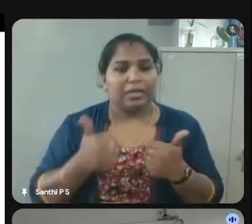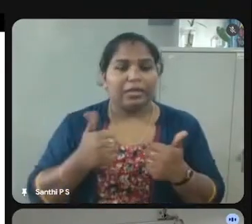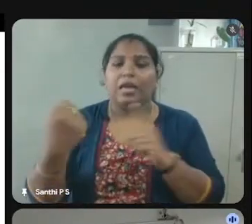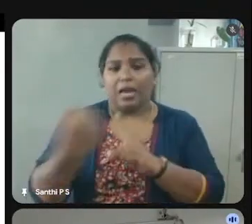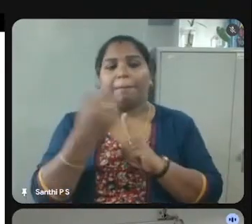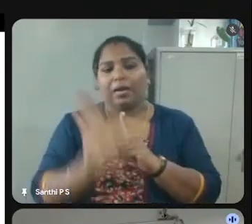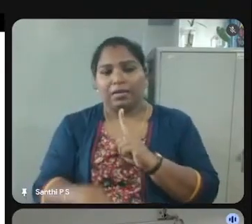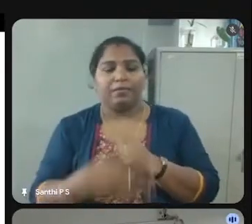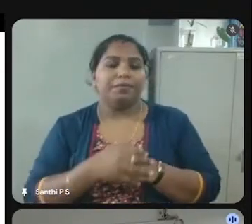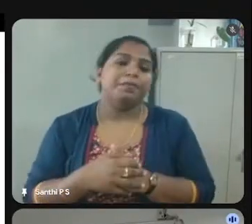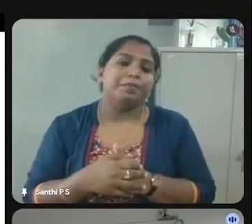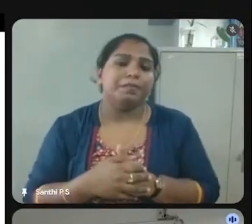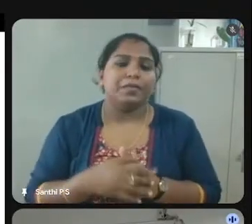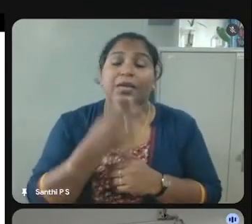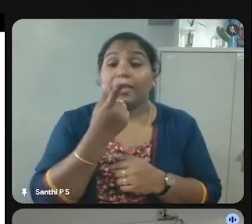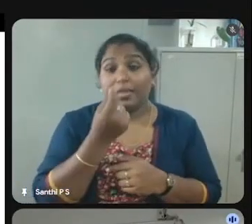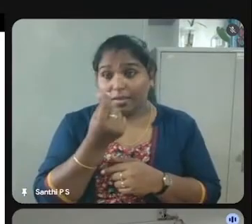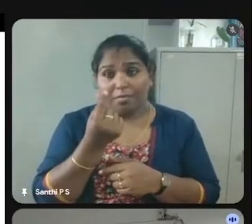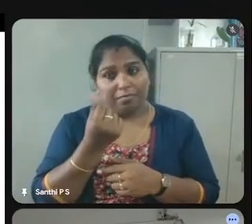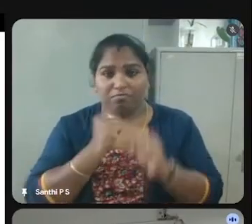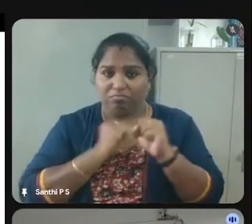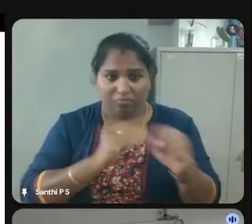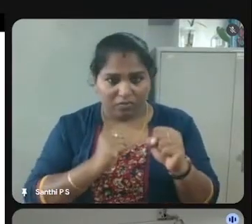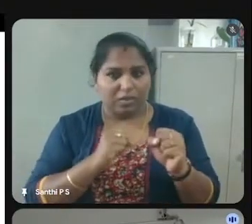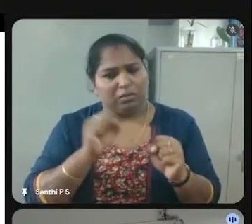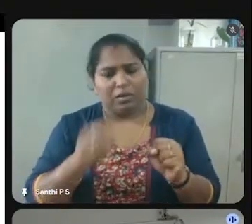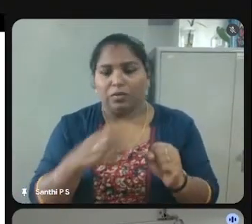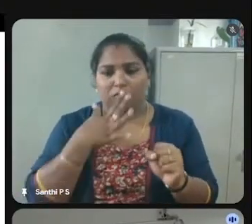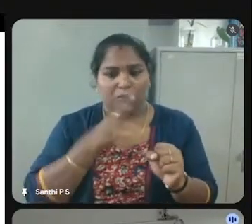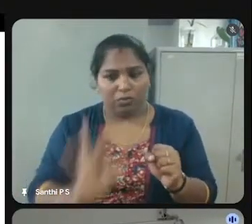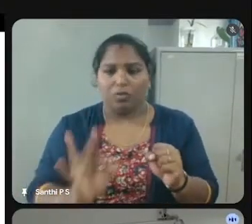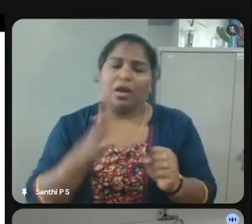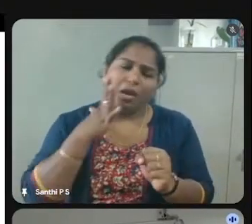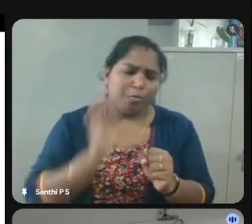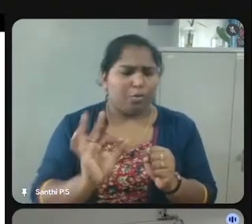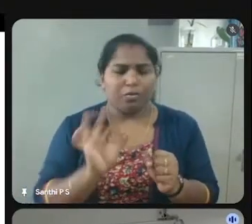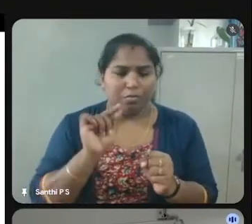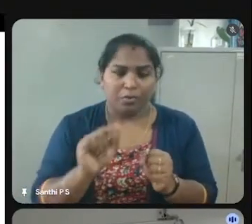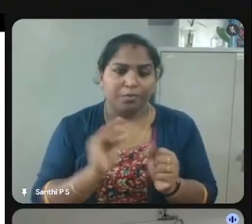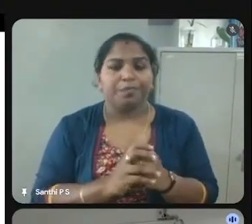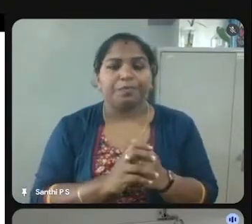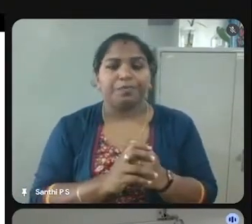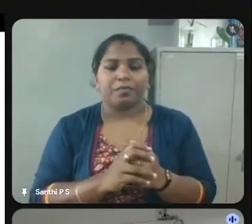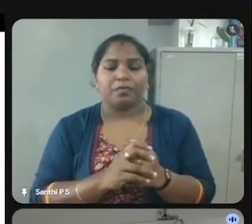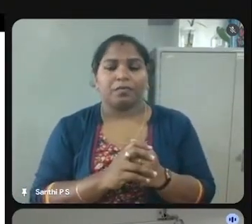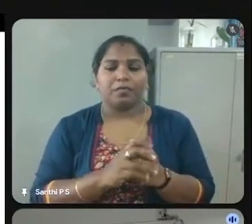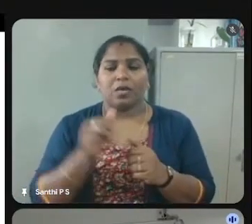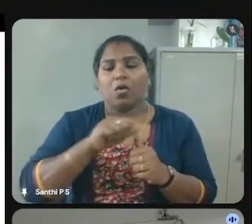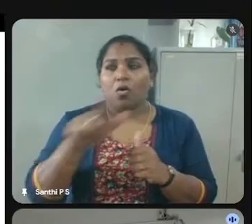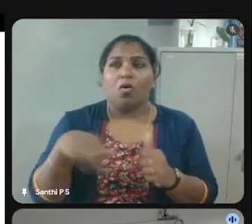ഘടകമാണ്. സാമ്പത്തികമായ ബുദ്ധിമുട്ടുകൾ തീർച്ചയായിട്ടും ഉണ്ട്. അവിടെ അതൊരു മെയിൻ ഫാക്ടർ തന്നെയാണ്. ഇപ്പോ നമ്മൾ